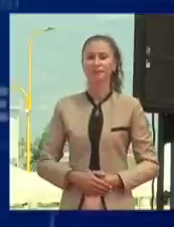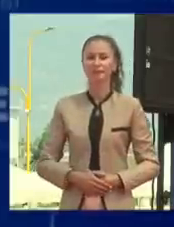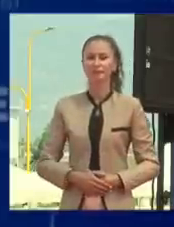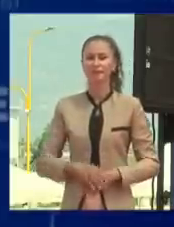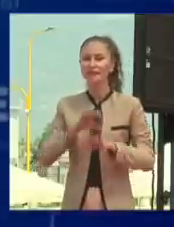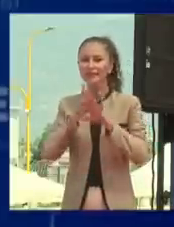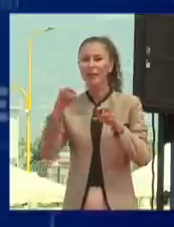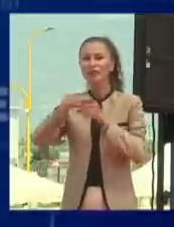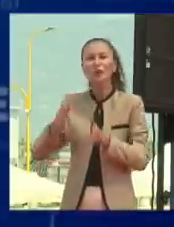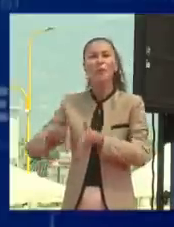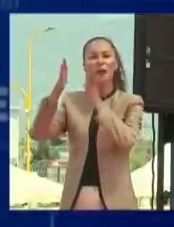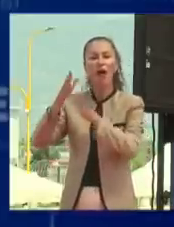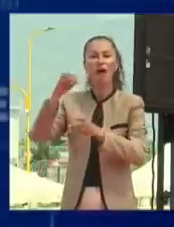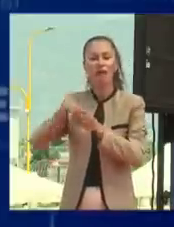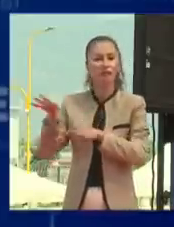milyarları götürenler,